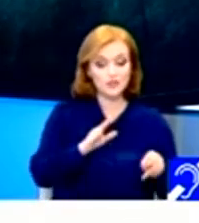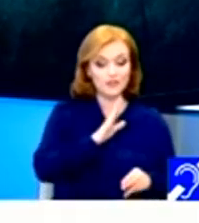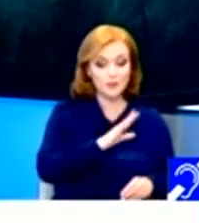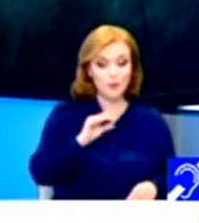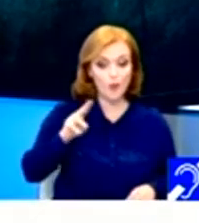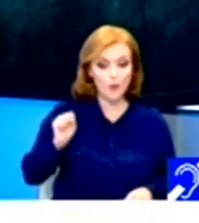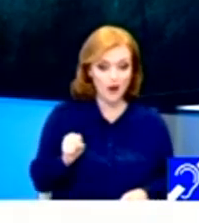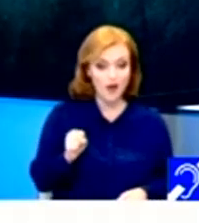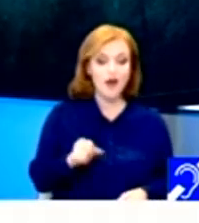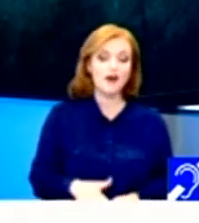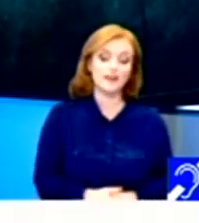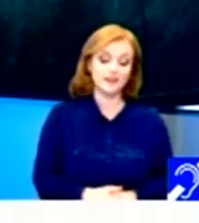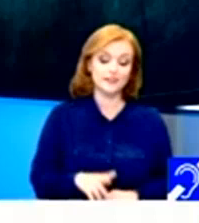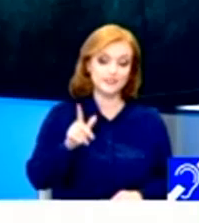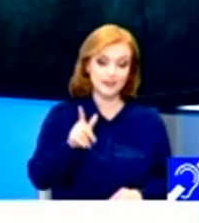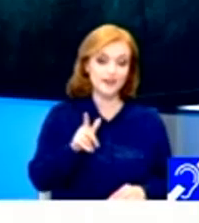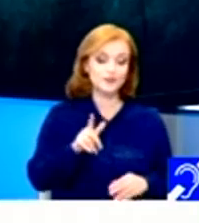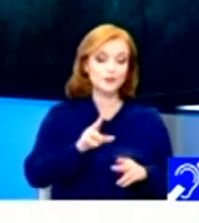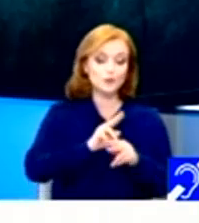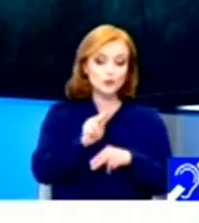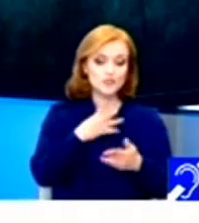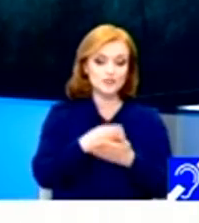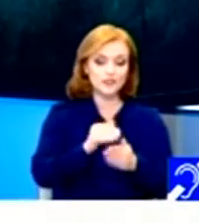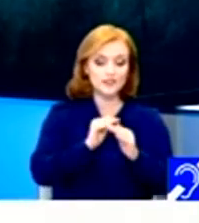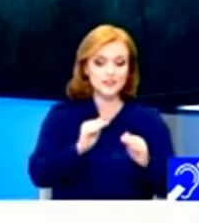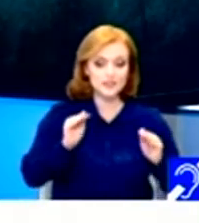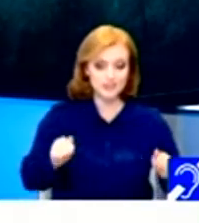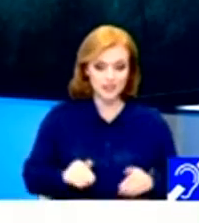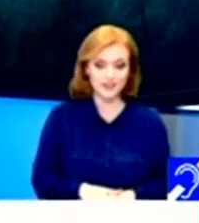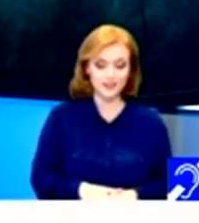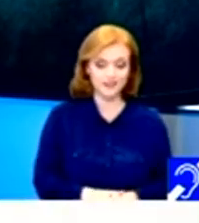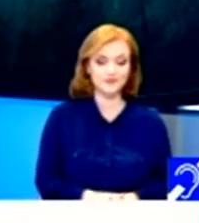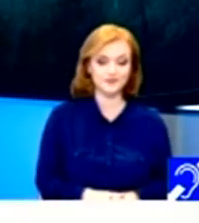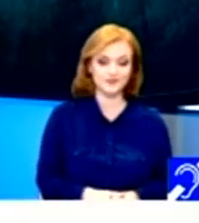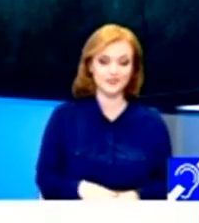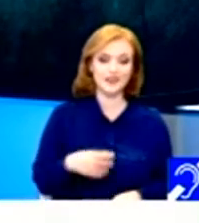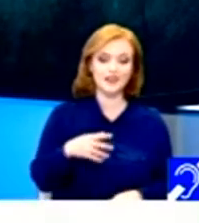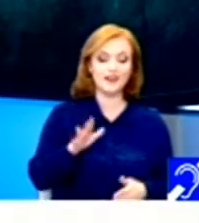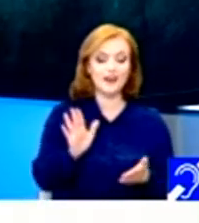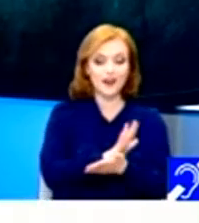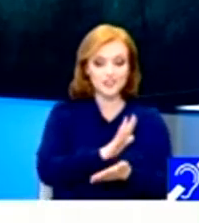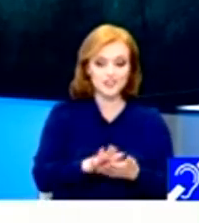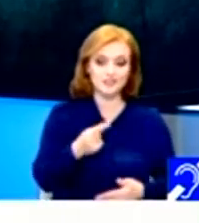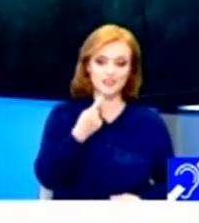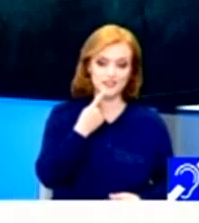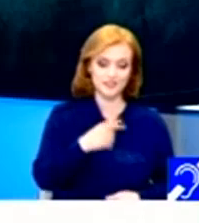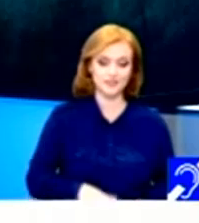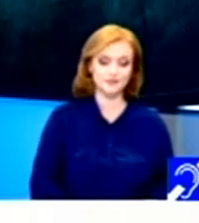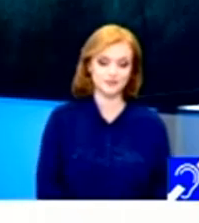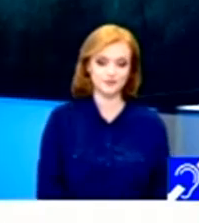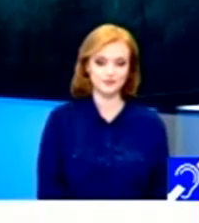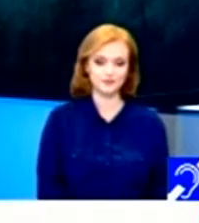îi motivează pe învățătorii și managerii școlari să se implice activ în asigurarea unui act didactic de calitate în beneficiul